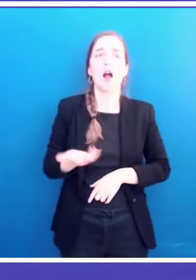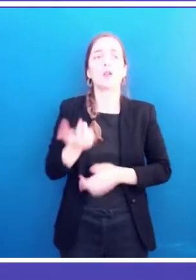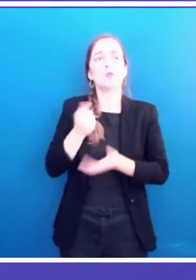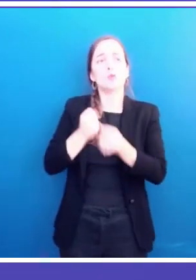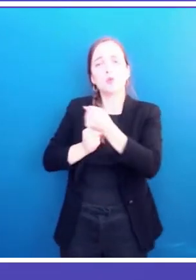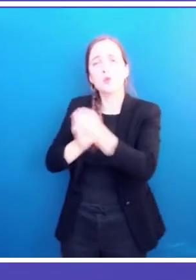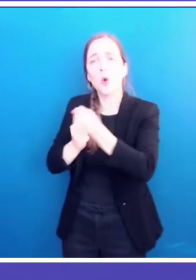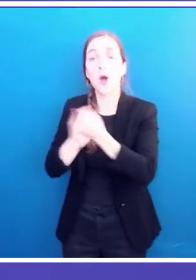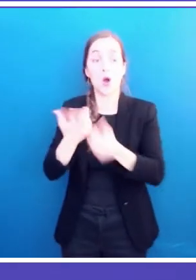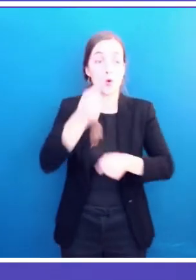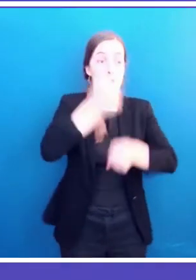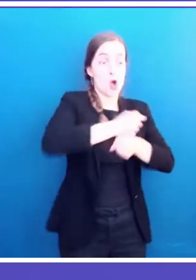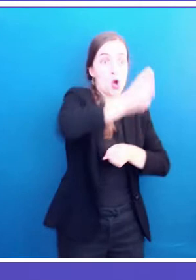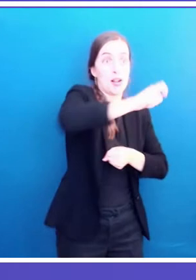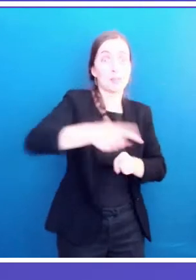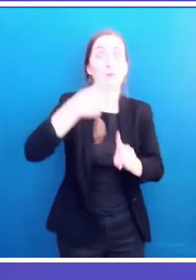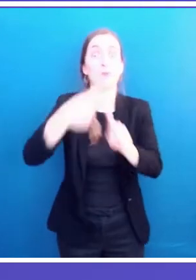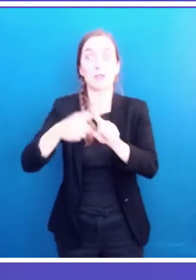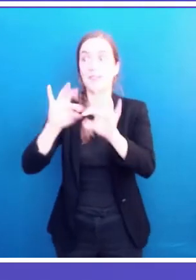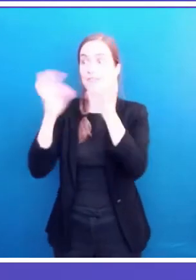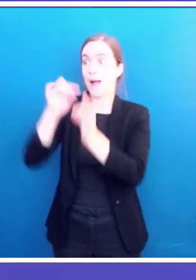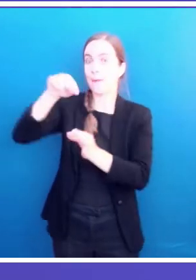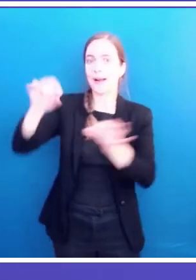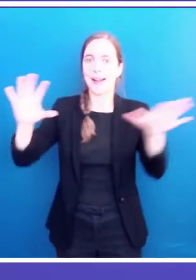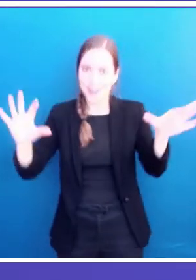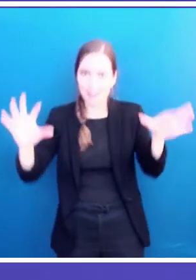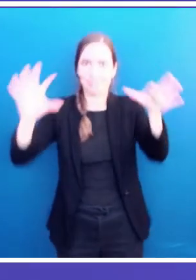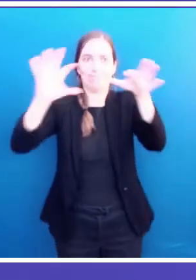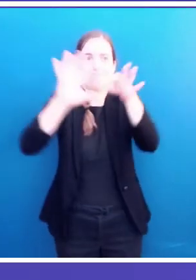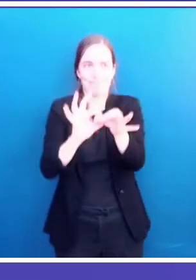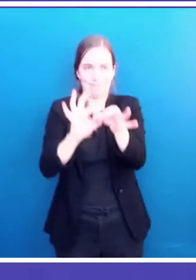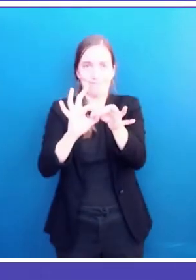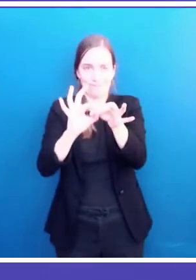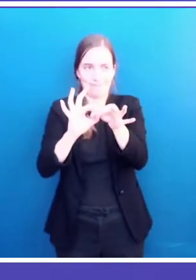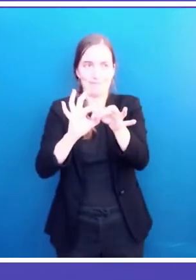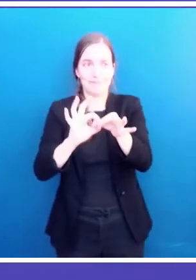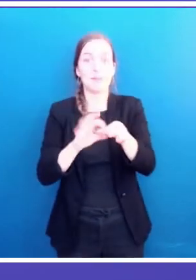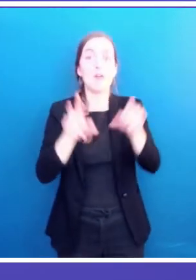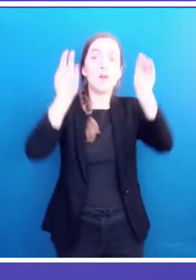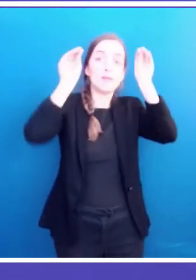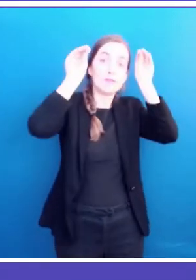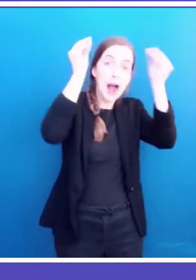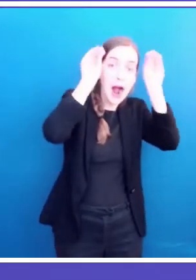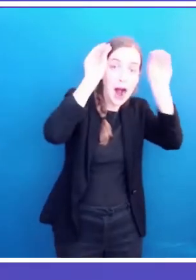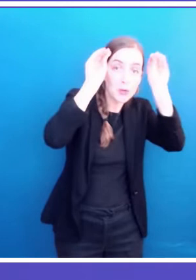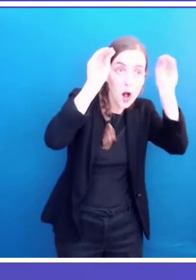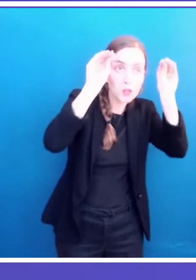من النساء لدعم الأسر في هذا الإطار مع برامج تشغيل.